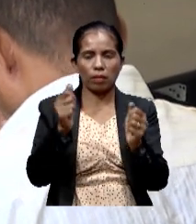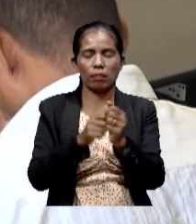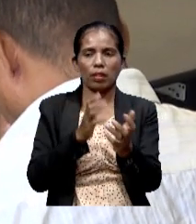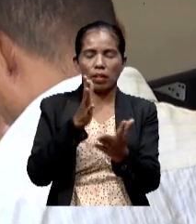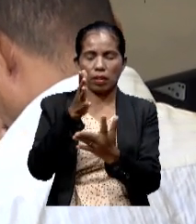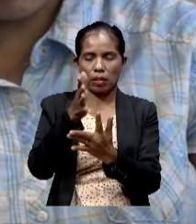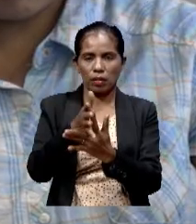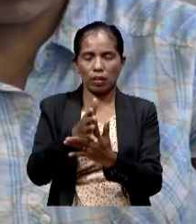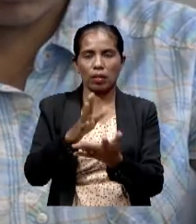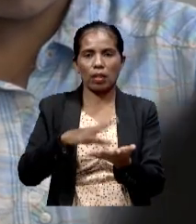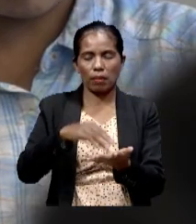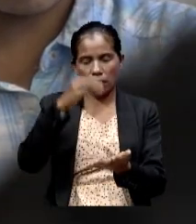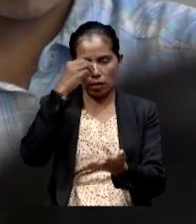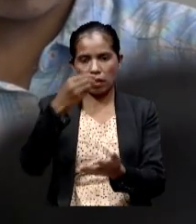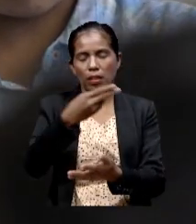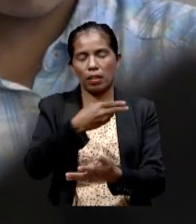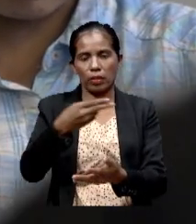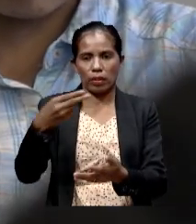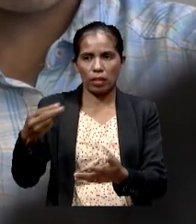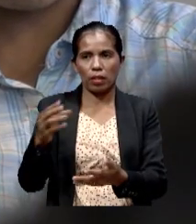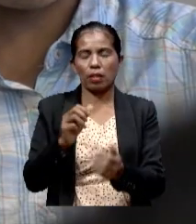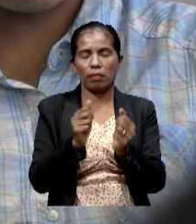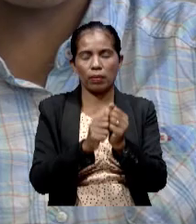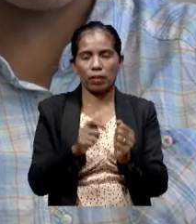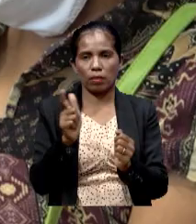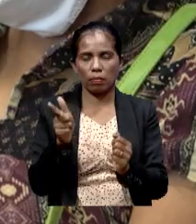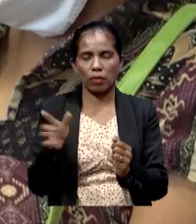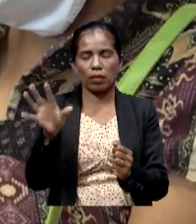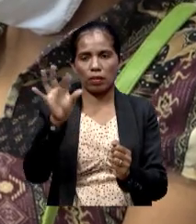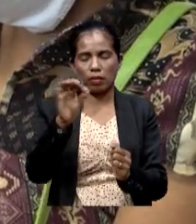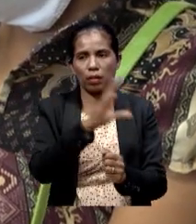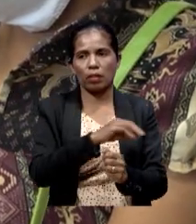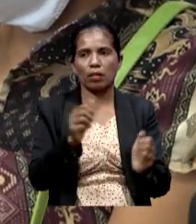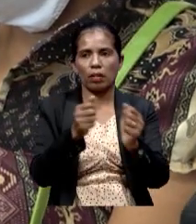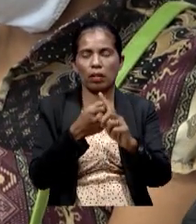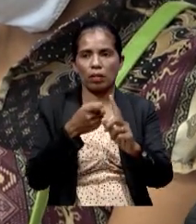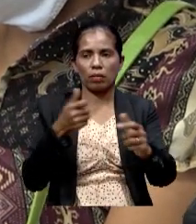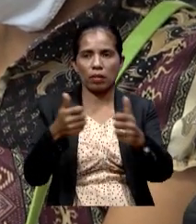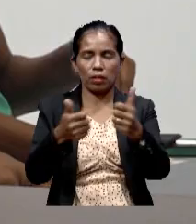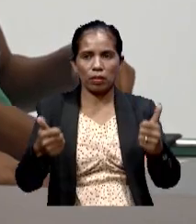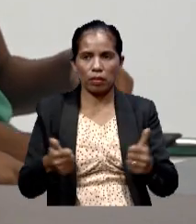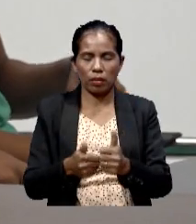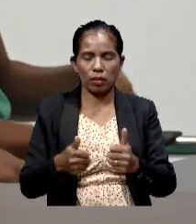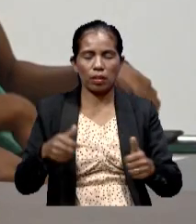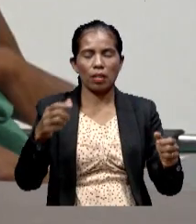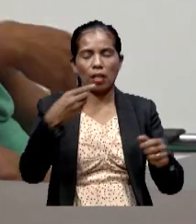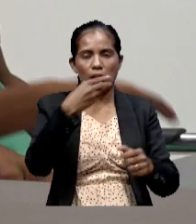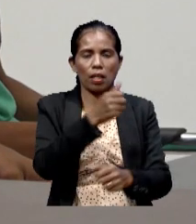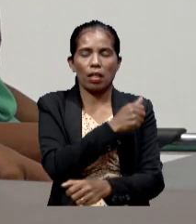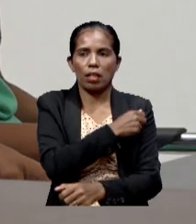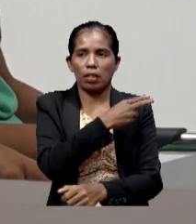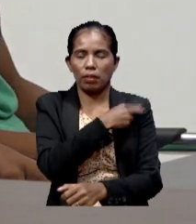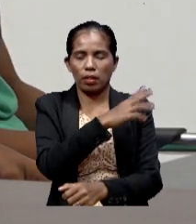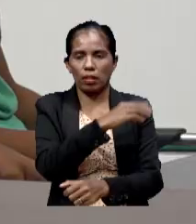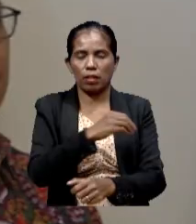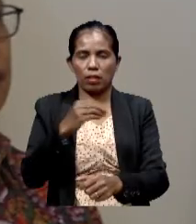ba kursu liang Indonesia hamutuk nai rua nulu resen sia composto husi asosiasaun halibur deficiensia matang Timor